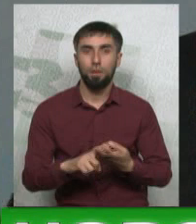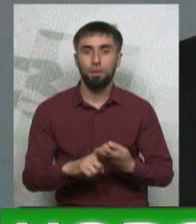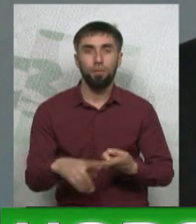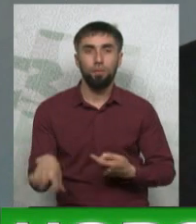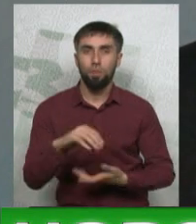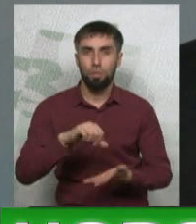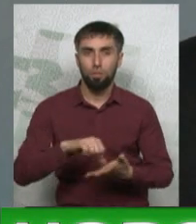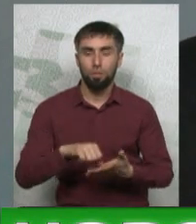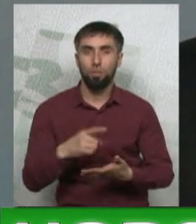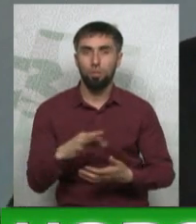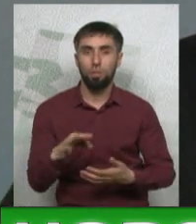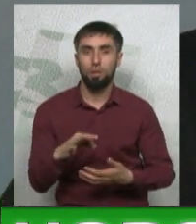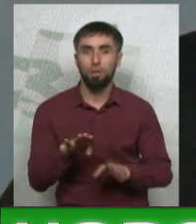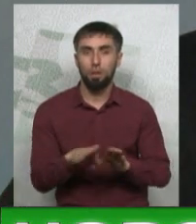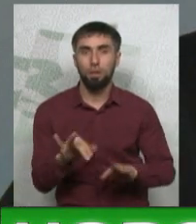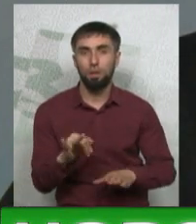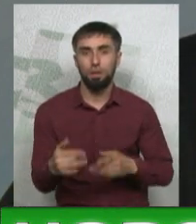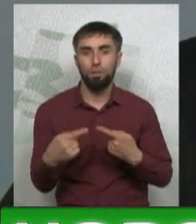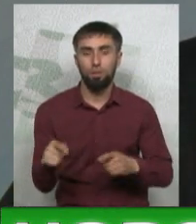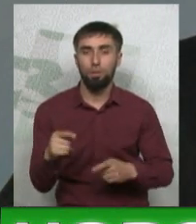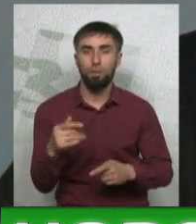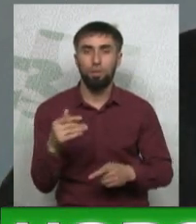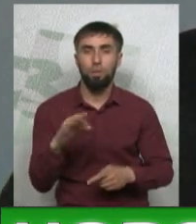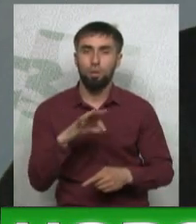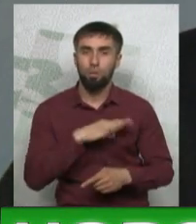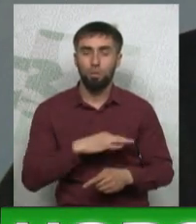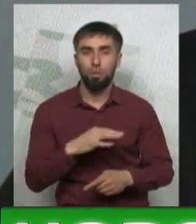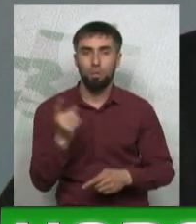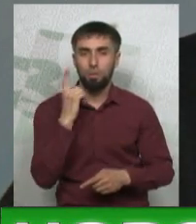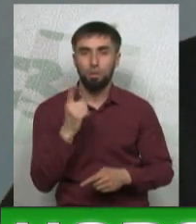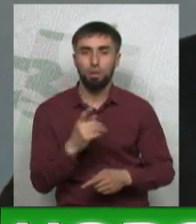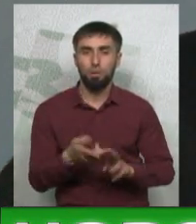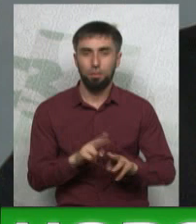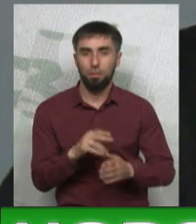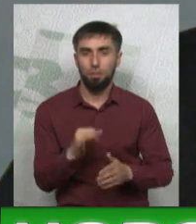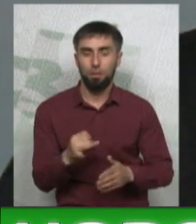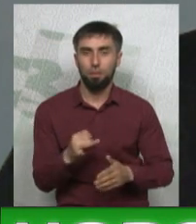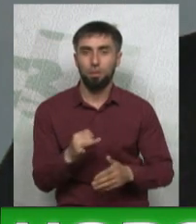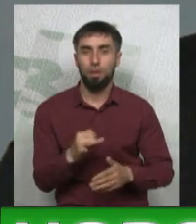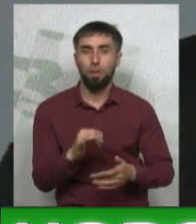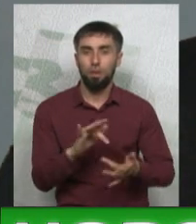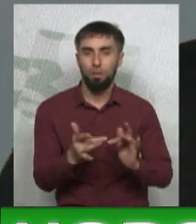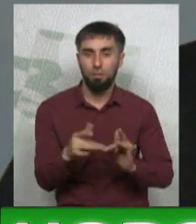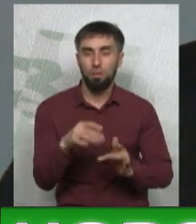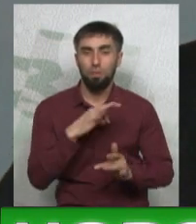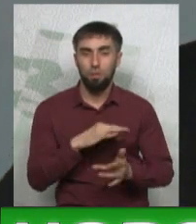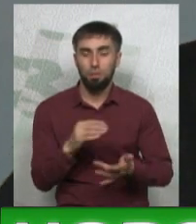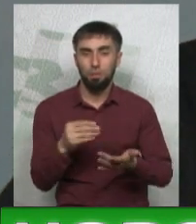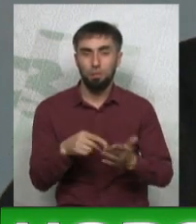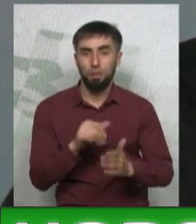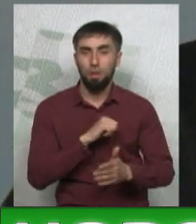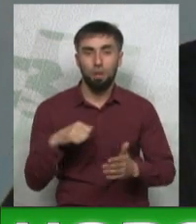всех участников, потому что так или иначе они пользуются мобильными телефонами, пользуются социальными сетями, сами публикуют какой-то контент.